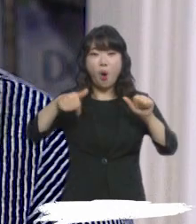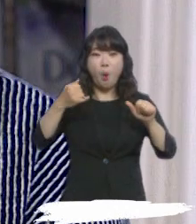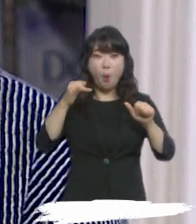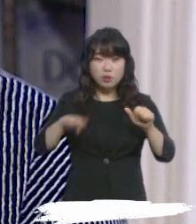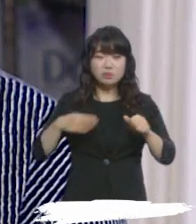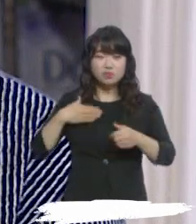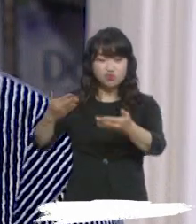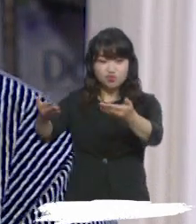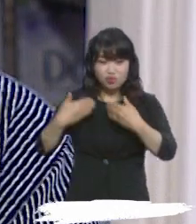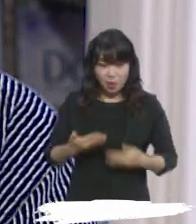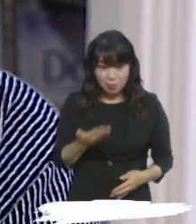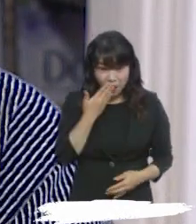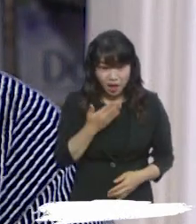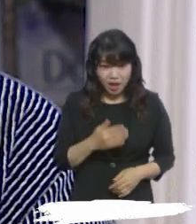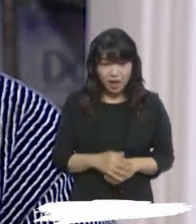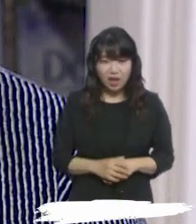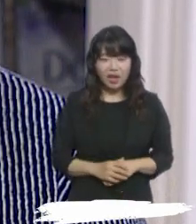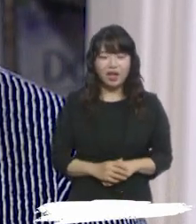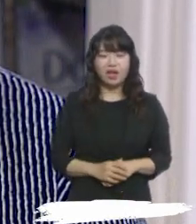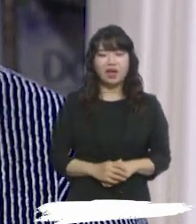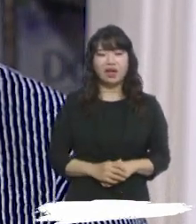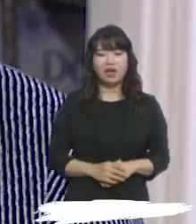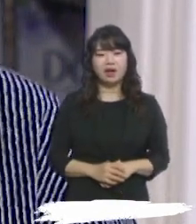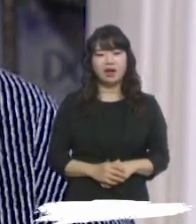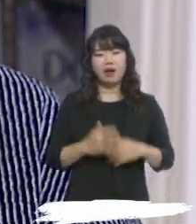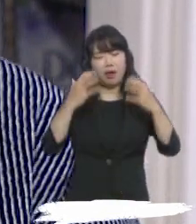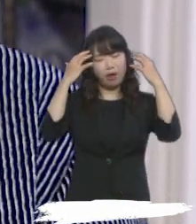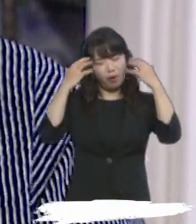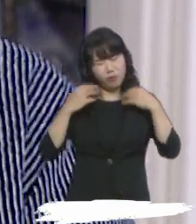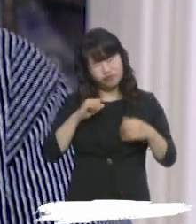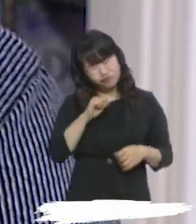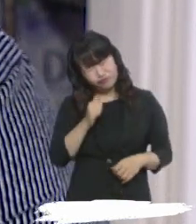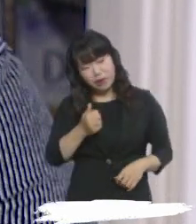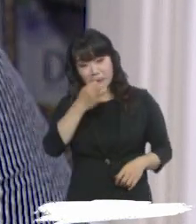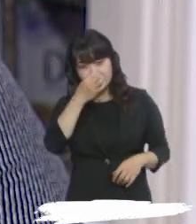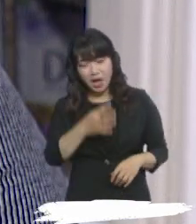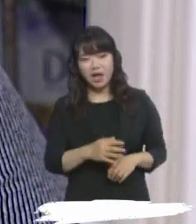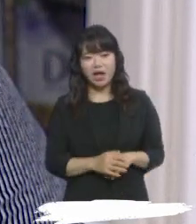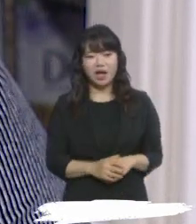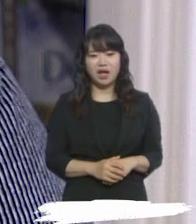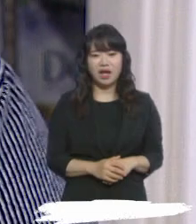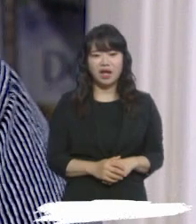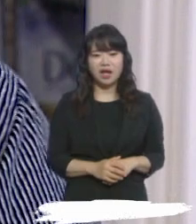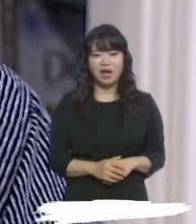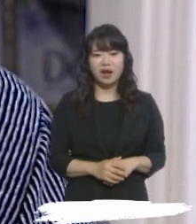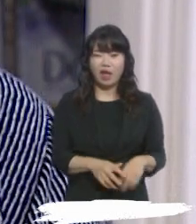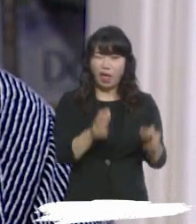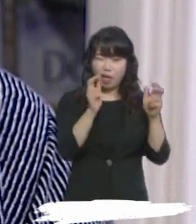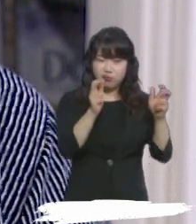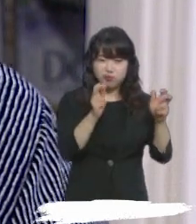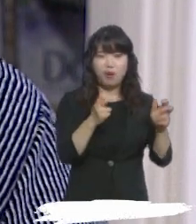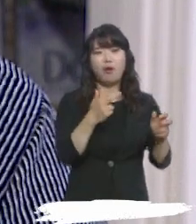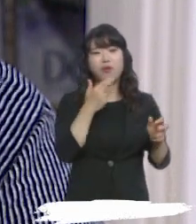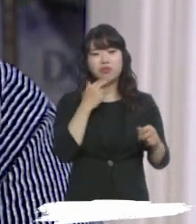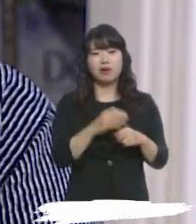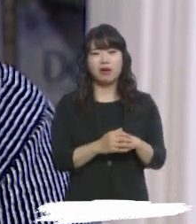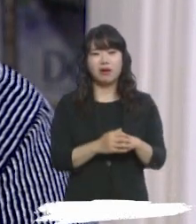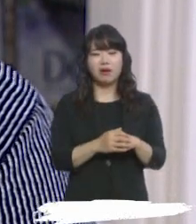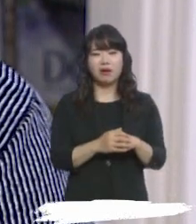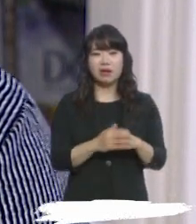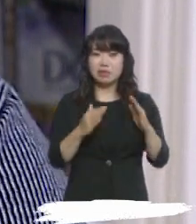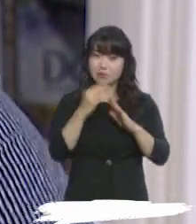달아주고서 이게 말이 돼요? 더워 죽었는데 정말 에어컨 안 되고 집에 들어오기